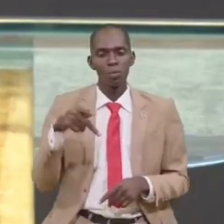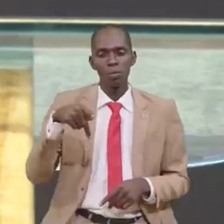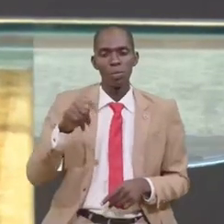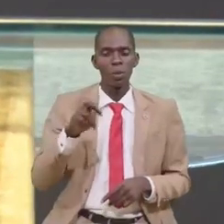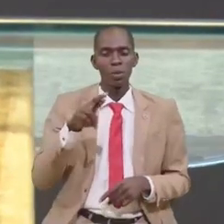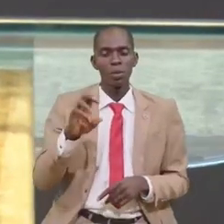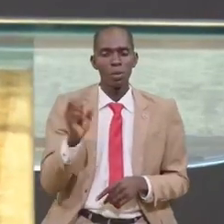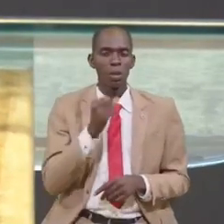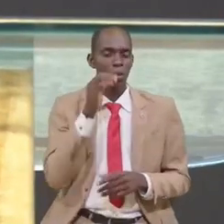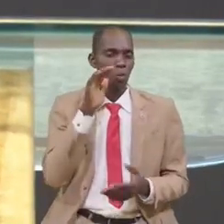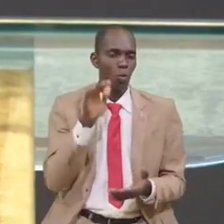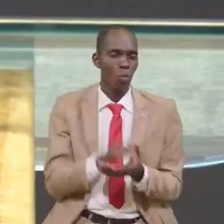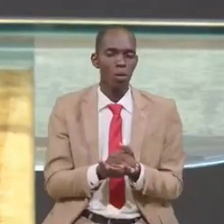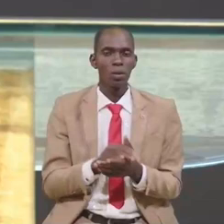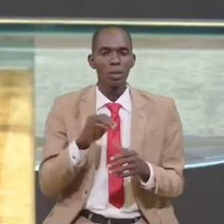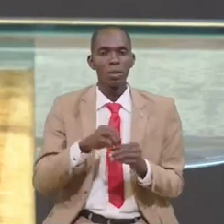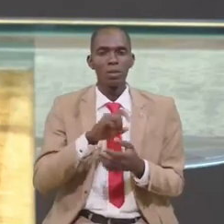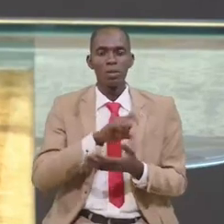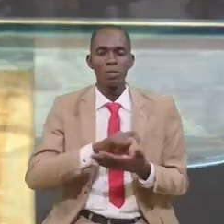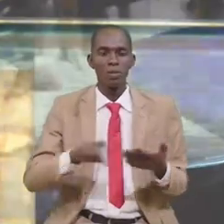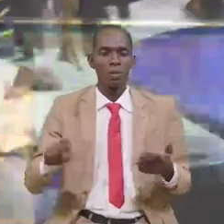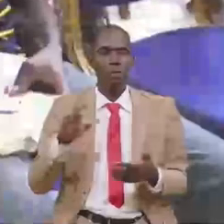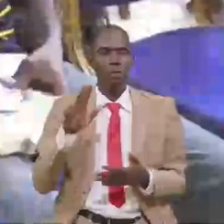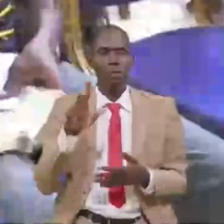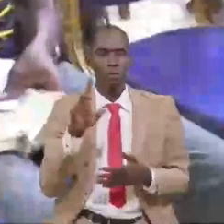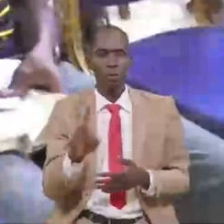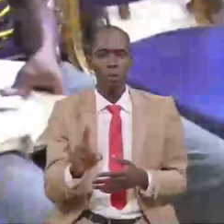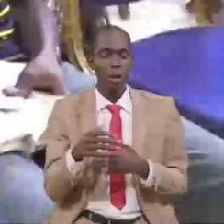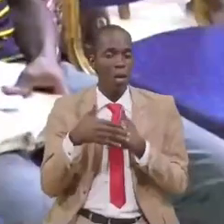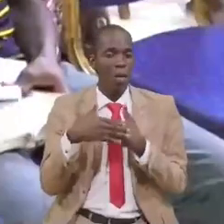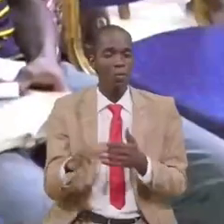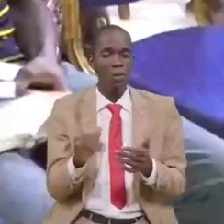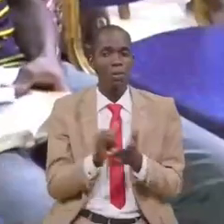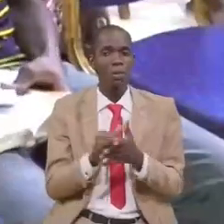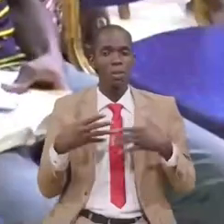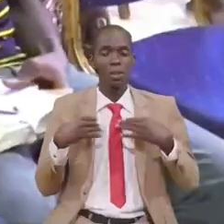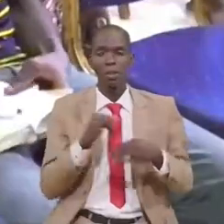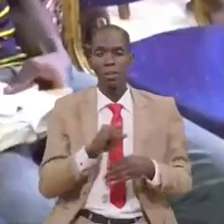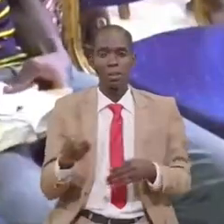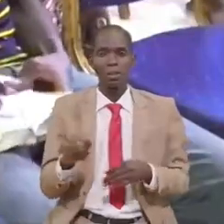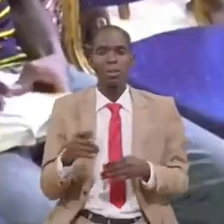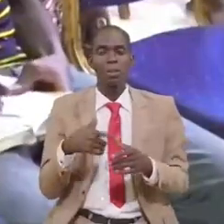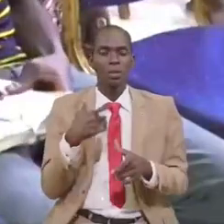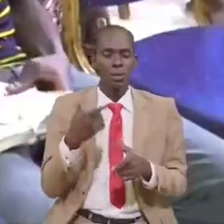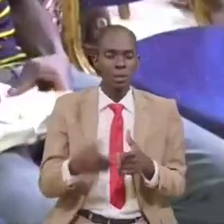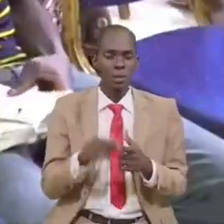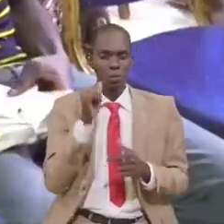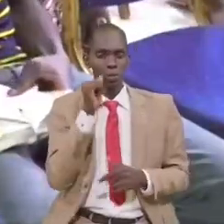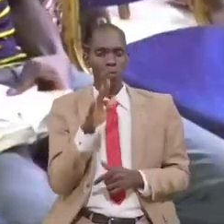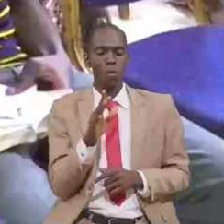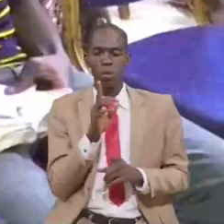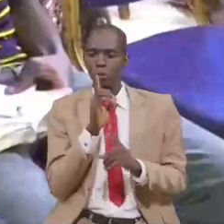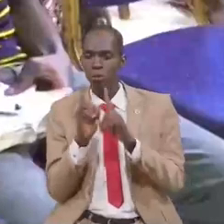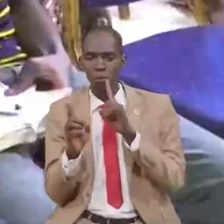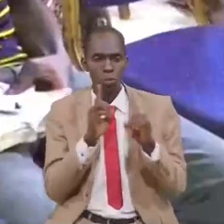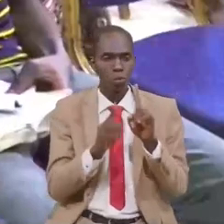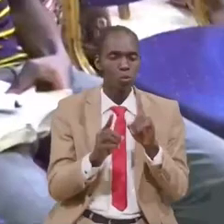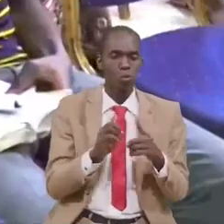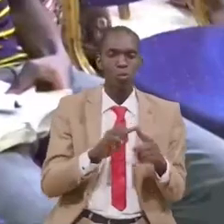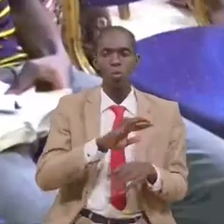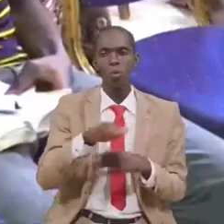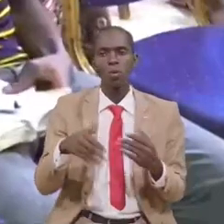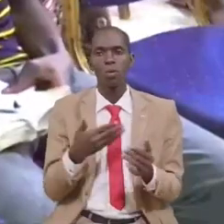de la dame. La dernière partie du verset 31, après sa guérison, elle les a servis, elle les servit. Alors,